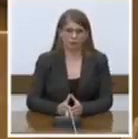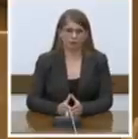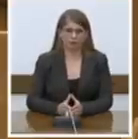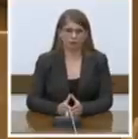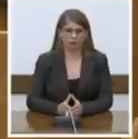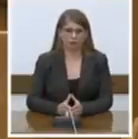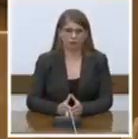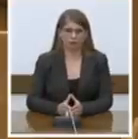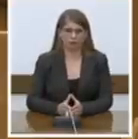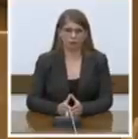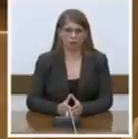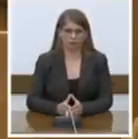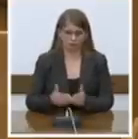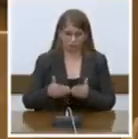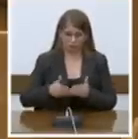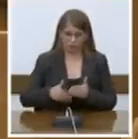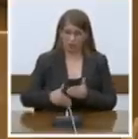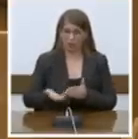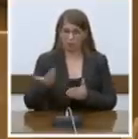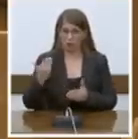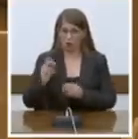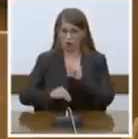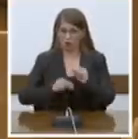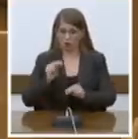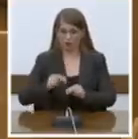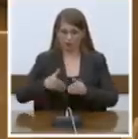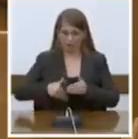Στη διάρκεια της προεκλογικής περίοδου